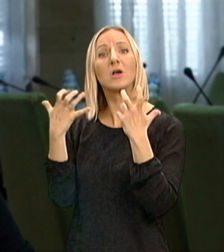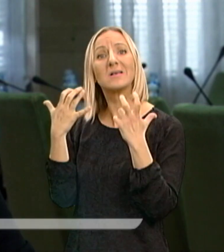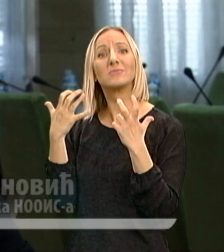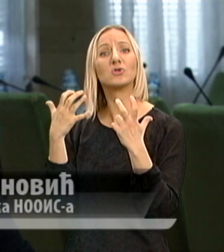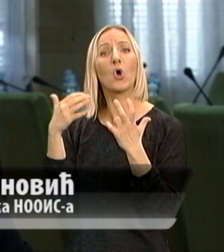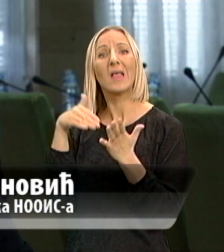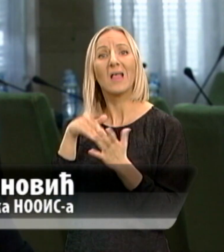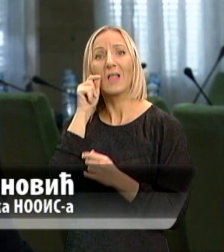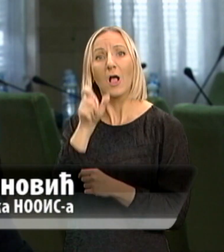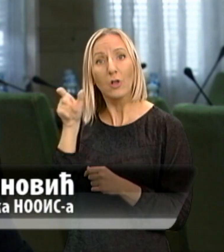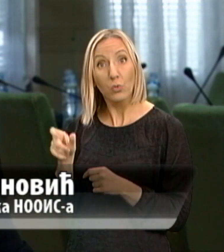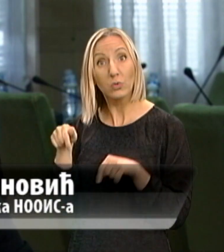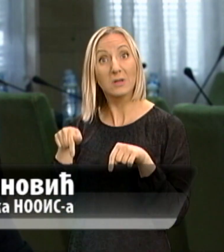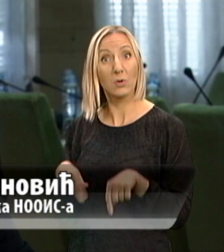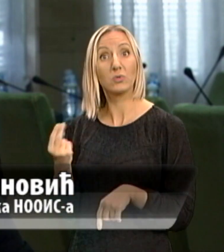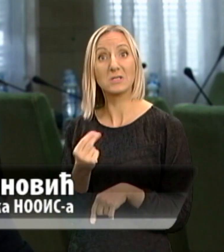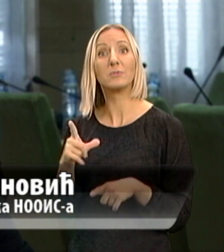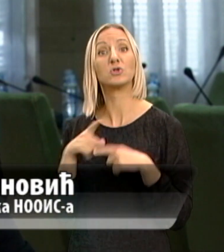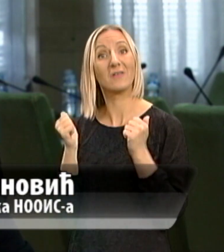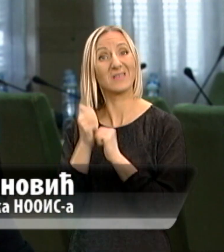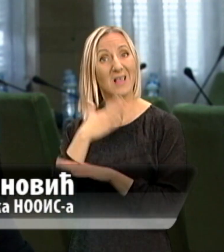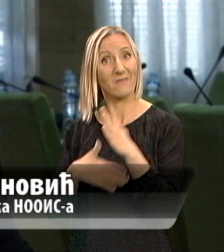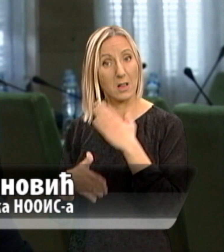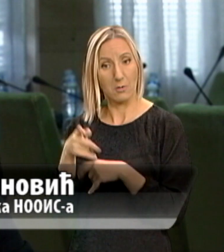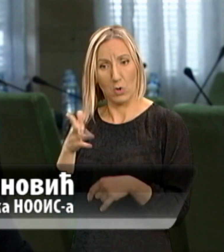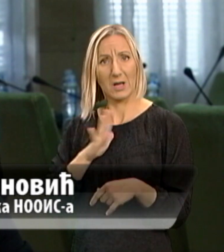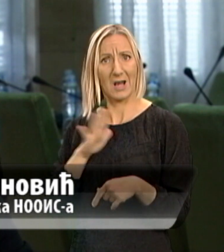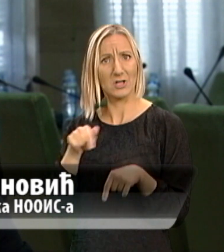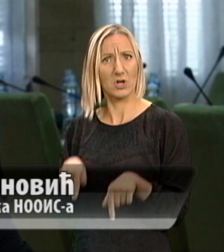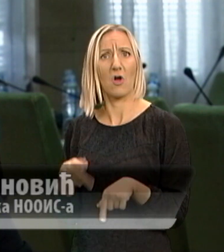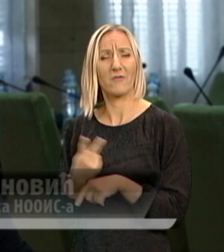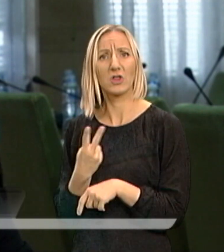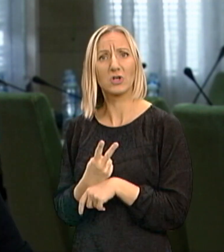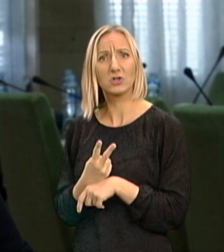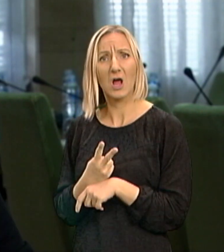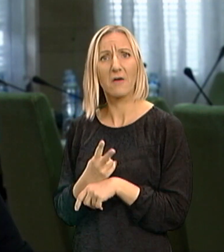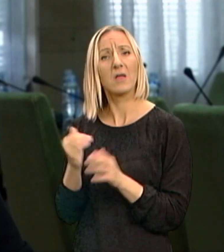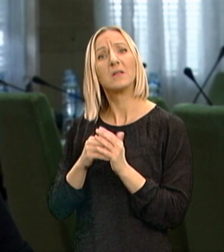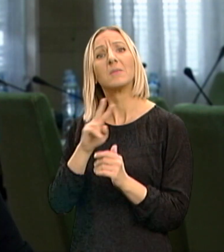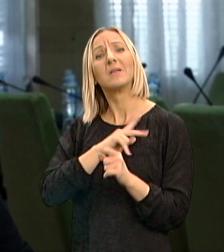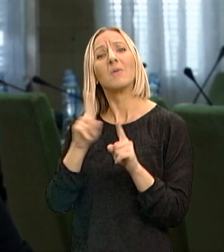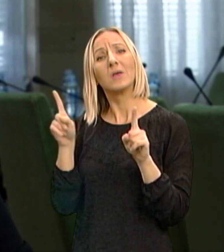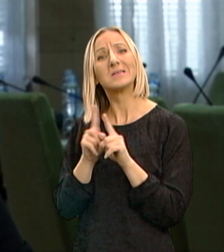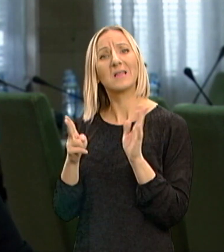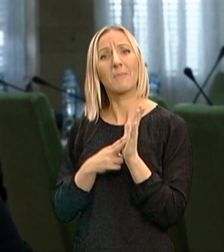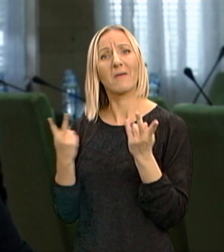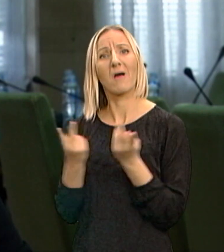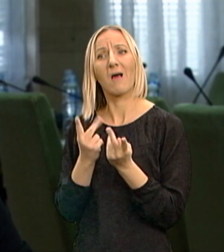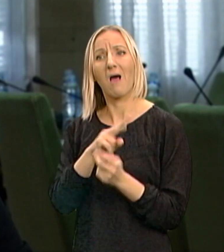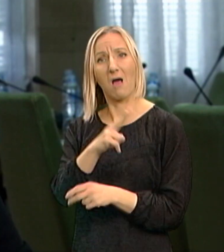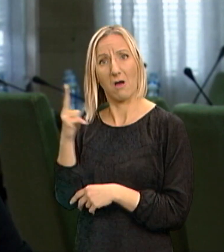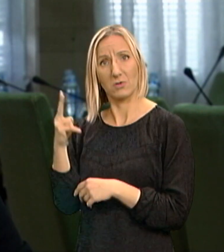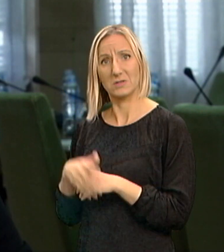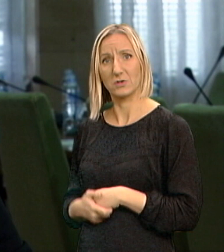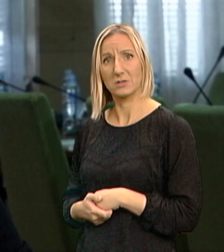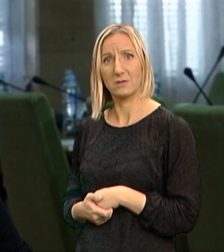ovoj zemlji živi sa invaliditetom, da su oni građani ove zemlje i da treba da imaju ista prava kao i svi ostali. Jedno od